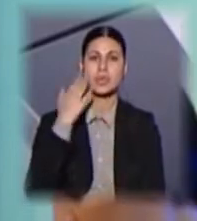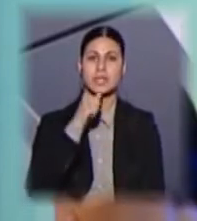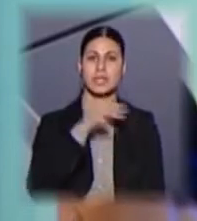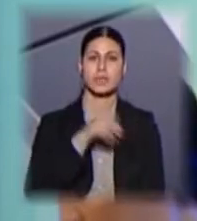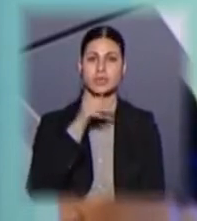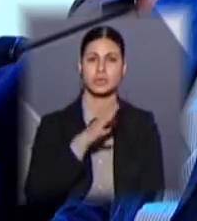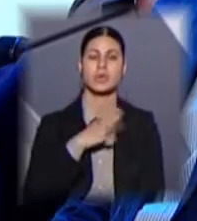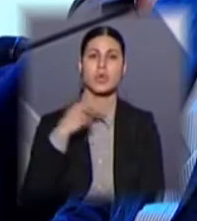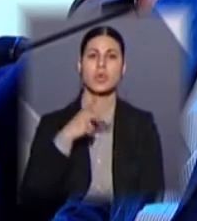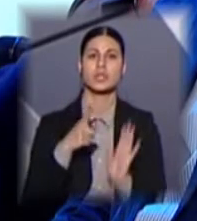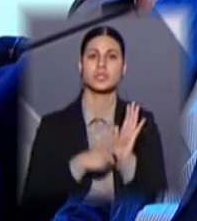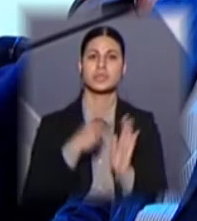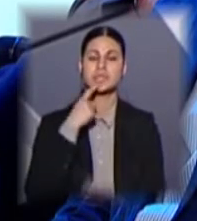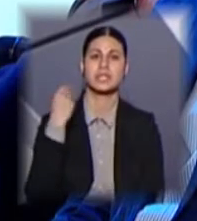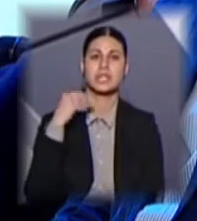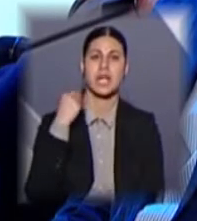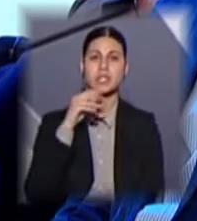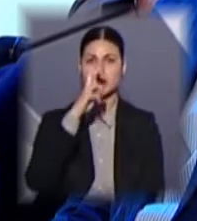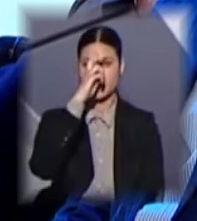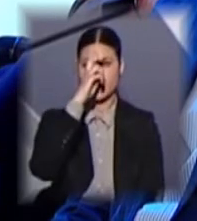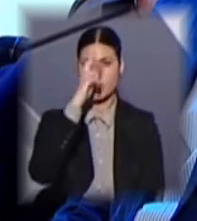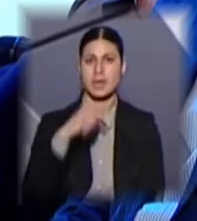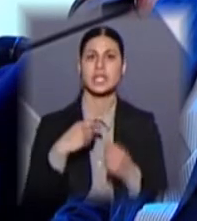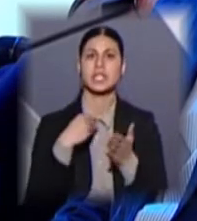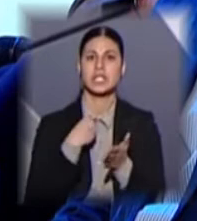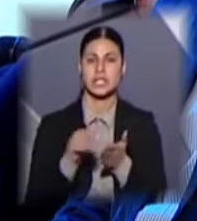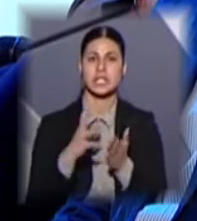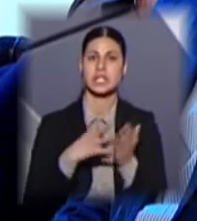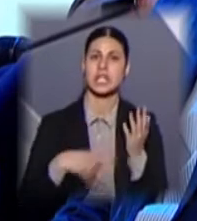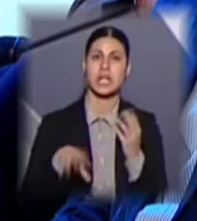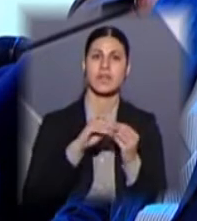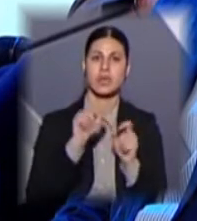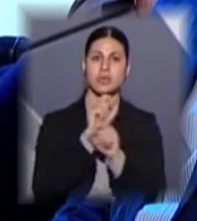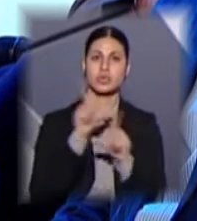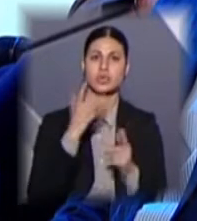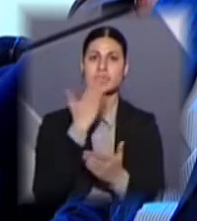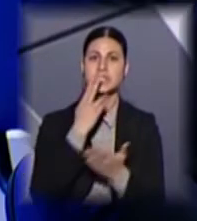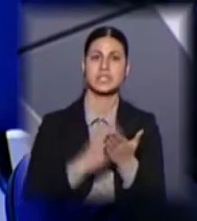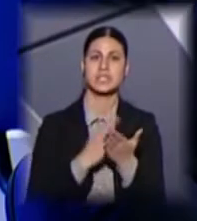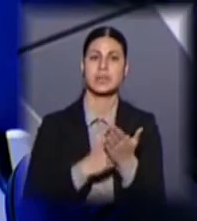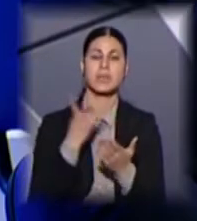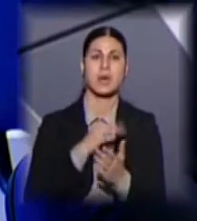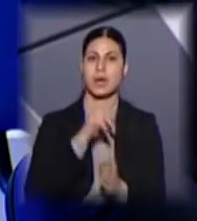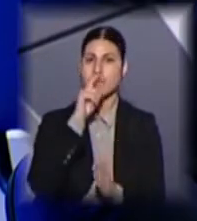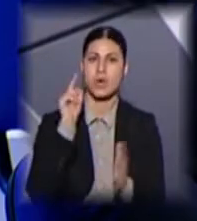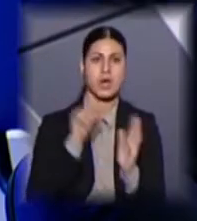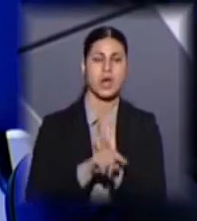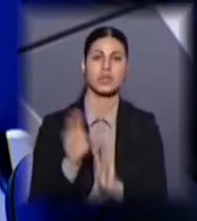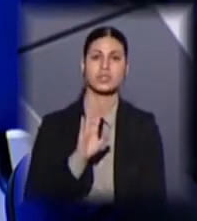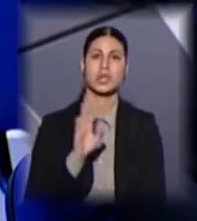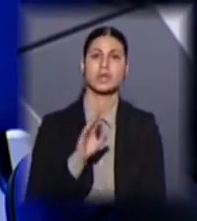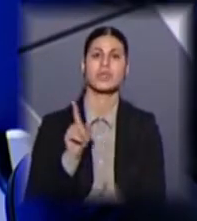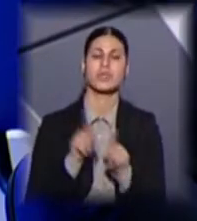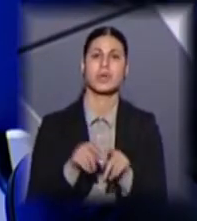მაგალითად 2007 წელს აჭარის მთავრობამ იყიდა ყველა სკოლისთვის აჭარაში წიგნები, მაგრამ არ ჩარეულა არც დისტრიბუციაში,